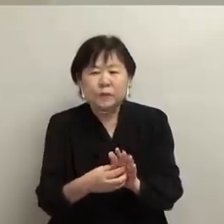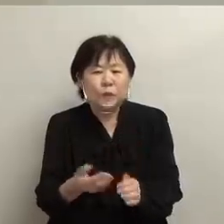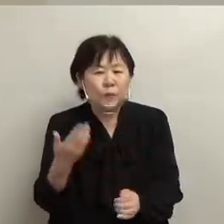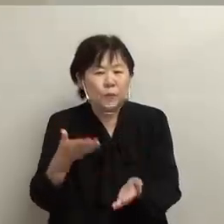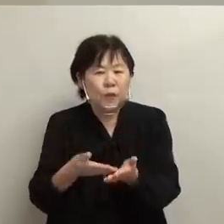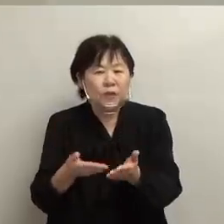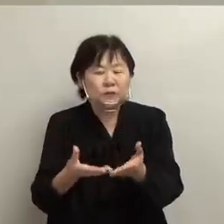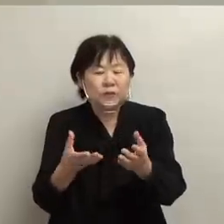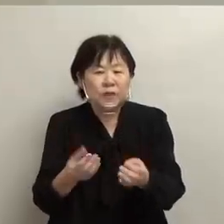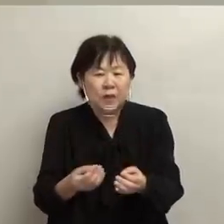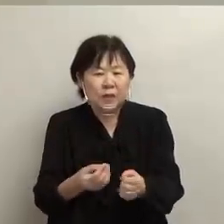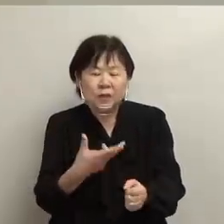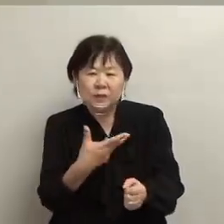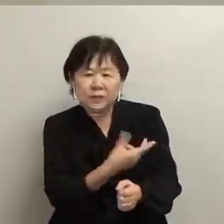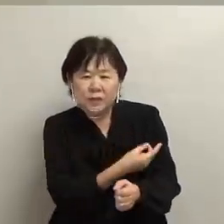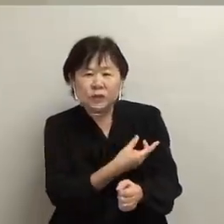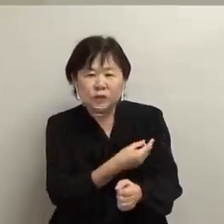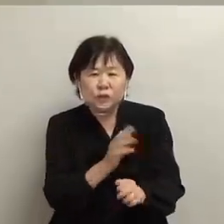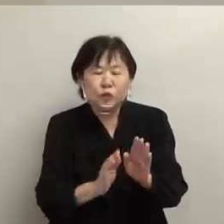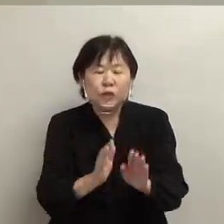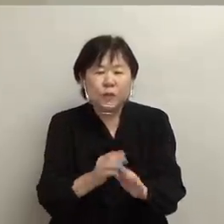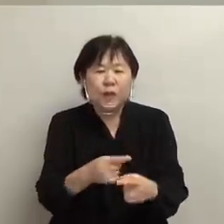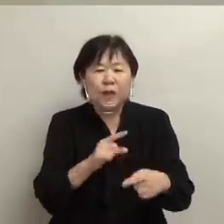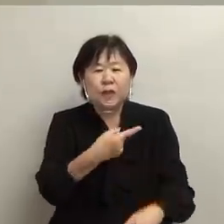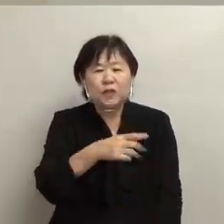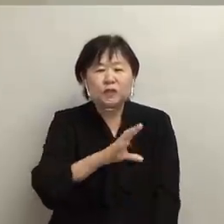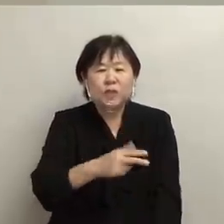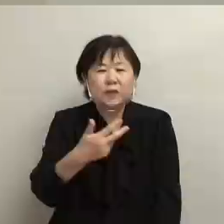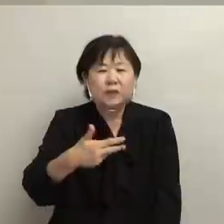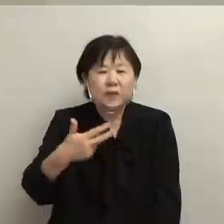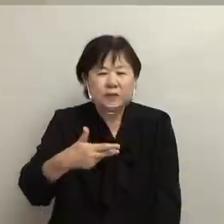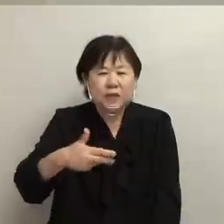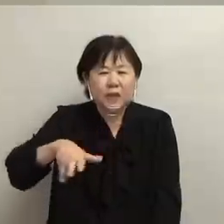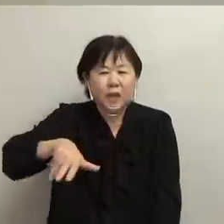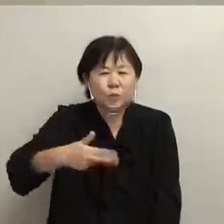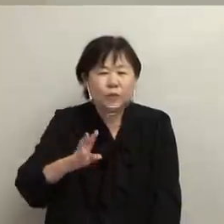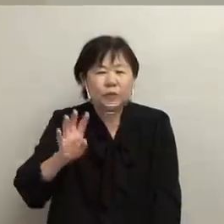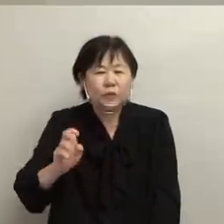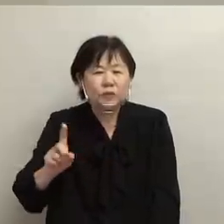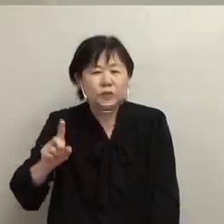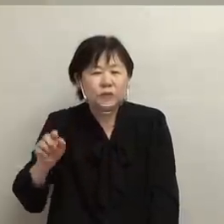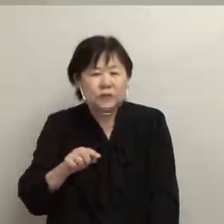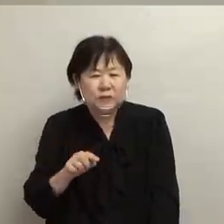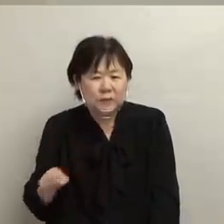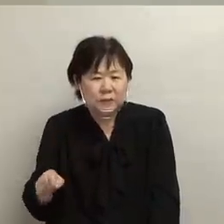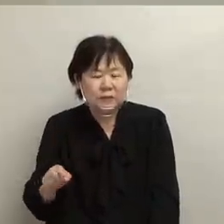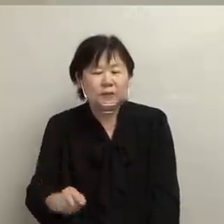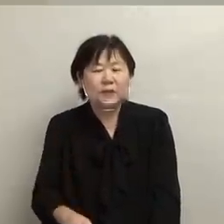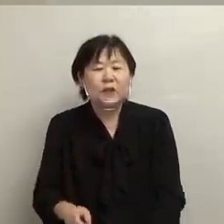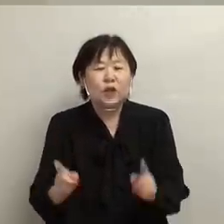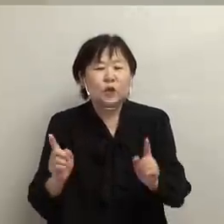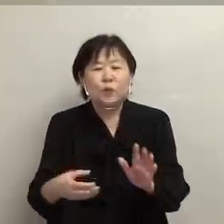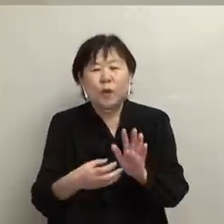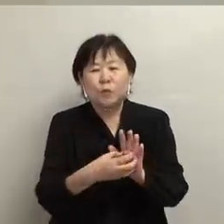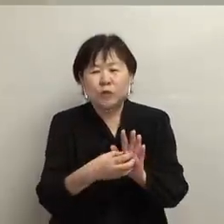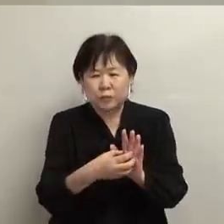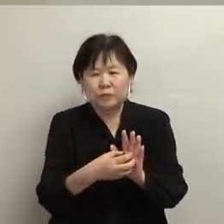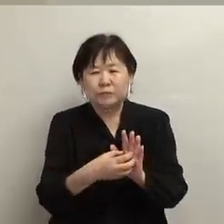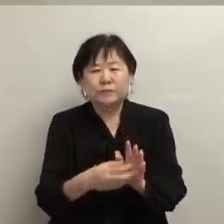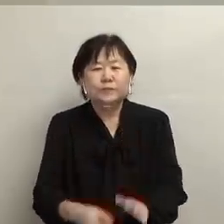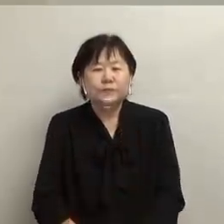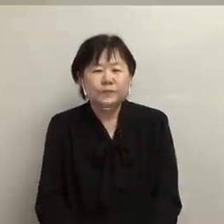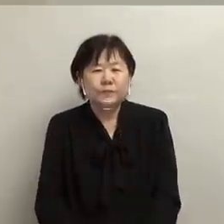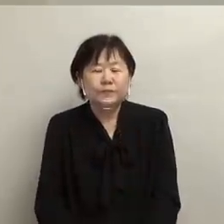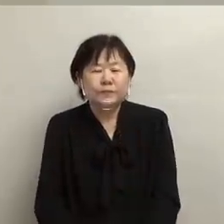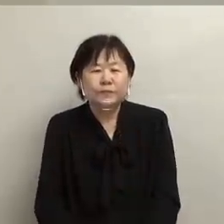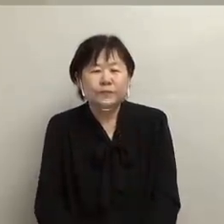しましたがこの種子実績はですね17,000841人ということになっています群馬までの方が11,800円